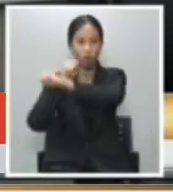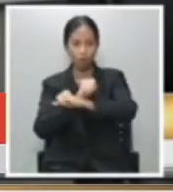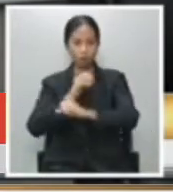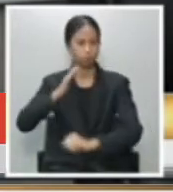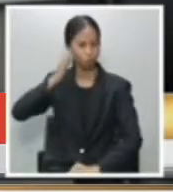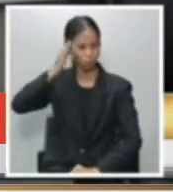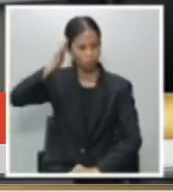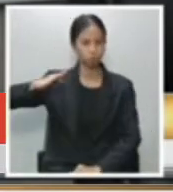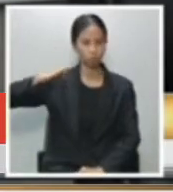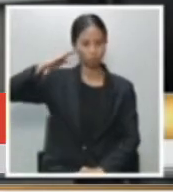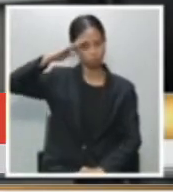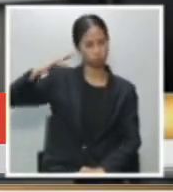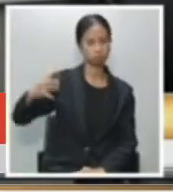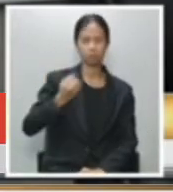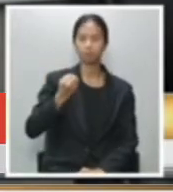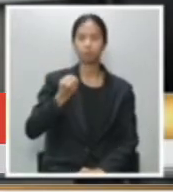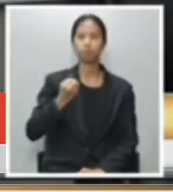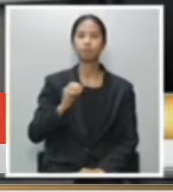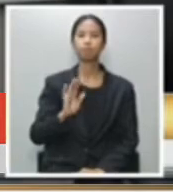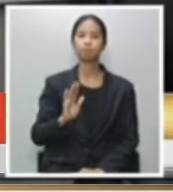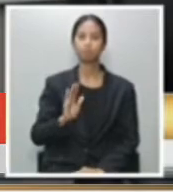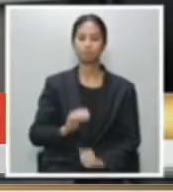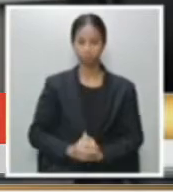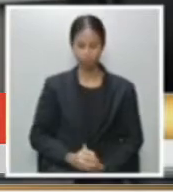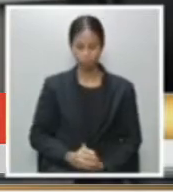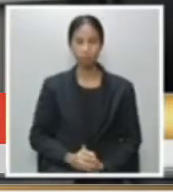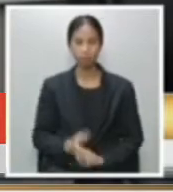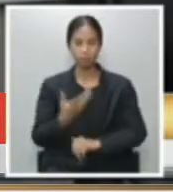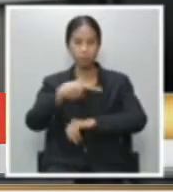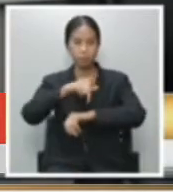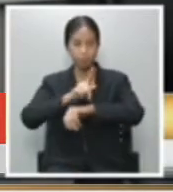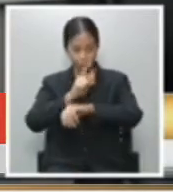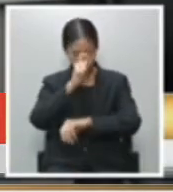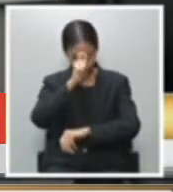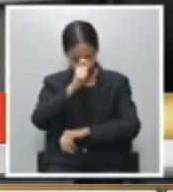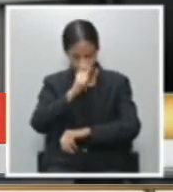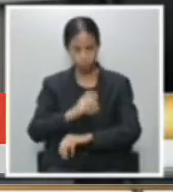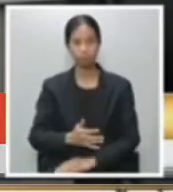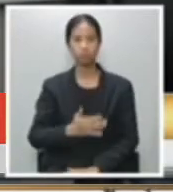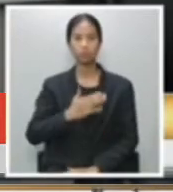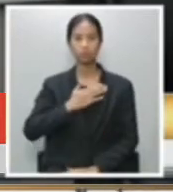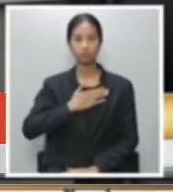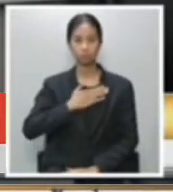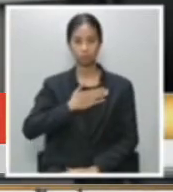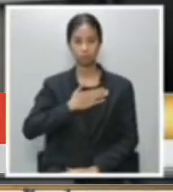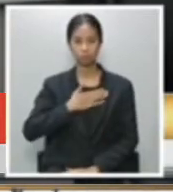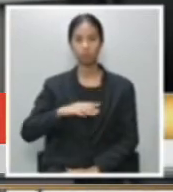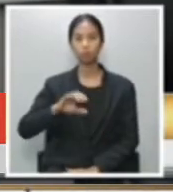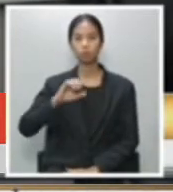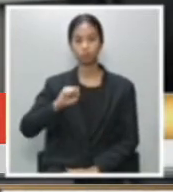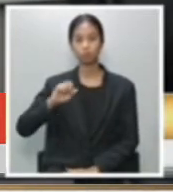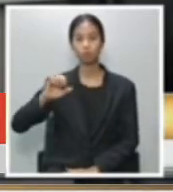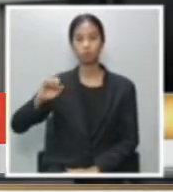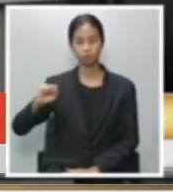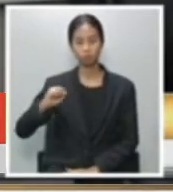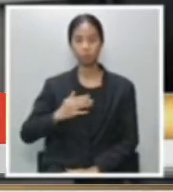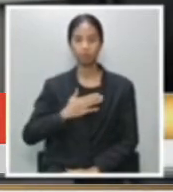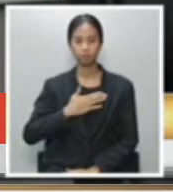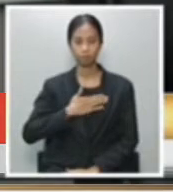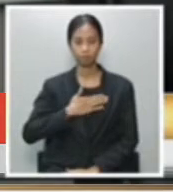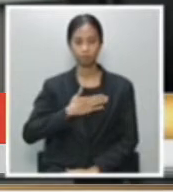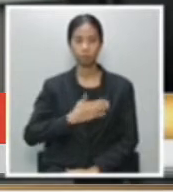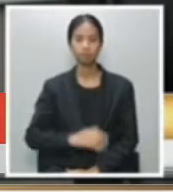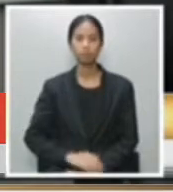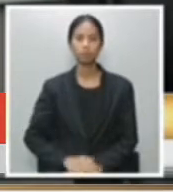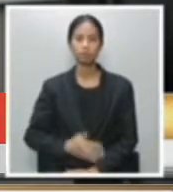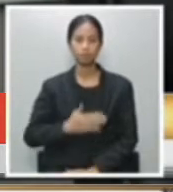ตท่านประธานที่เคารพครับผมเองในฐานะสมาชิกสภาแห่งนี้เนี่ย